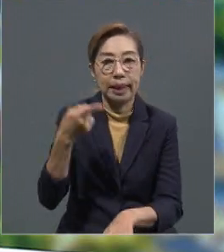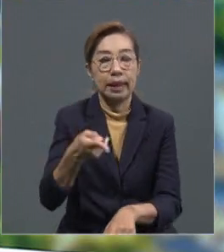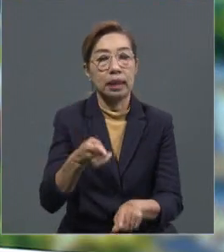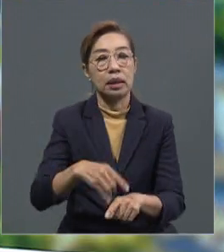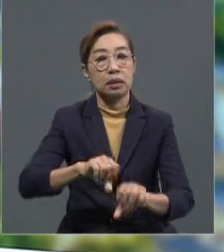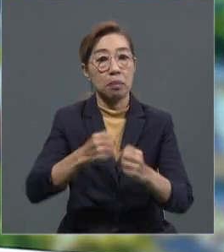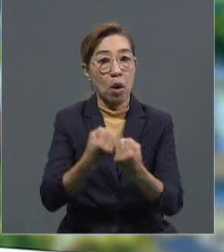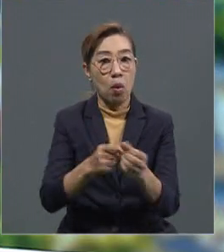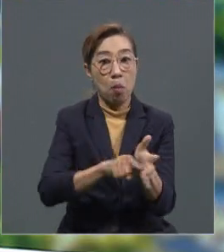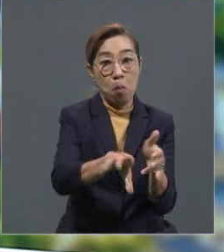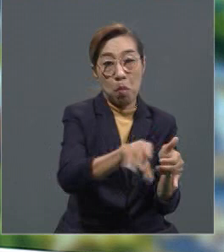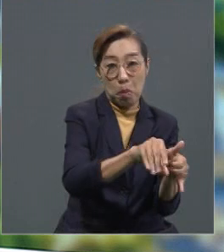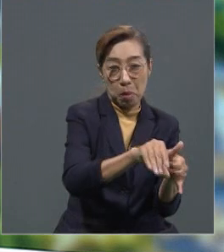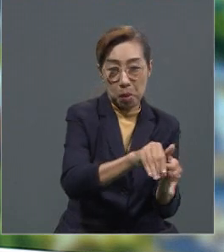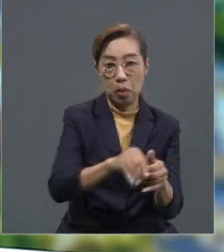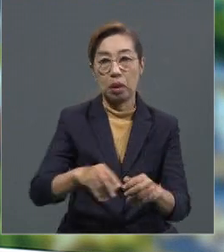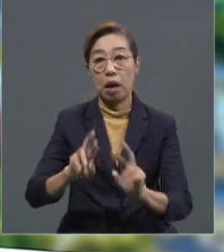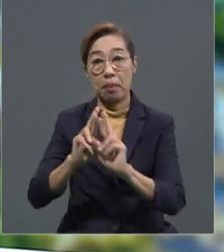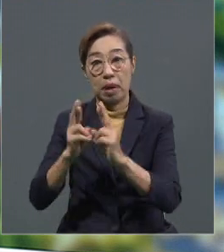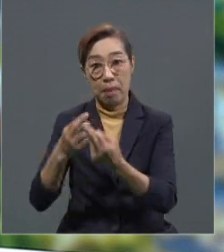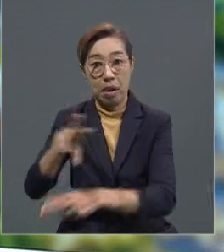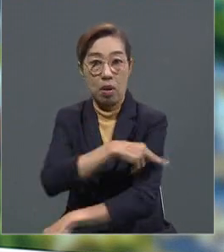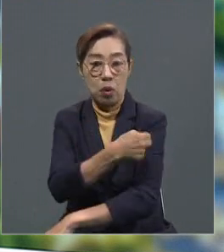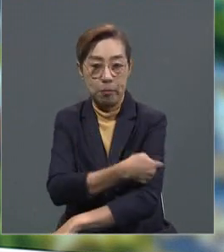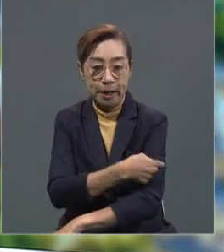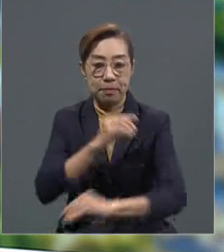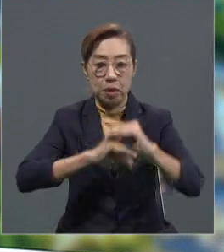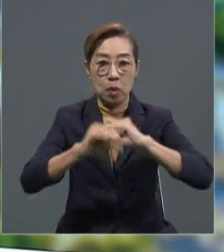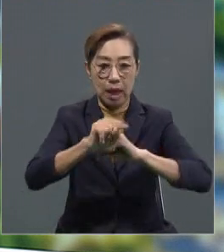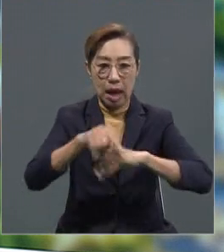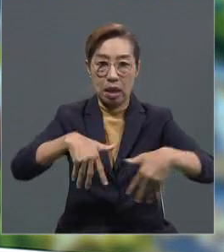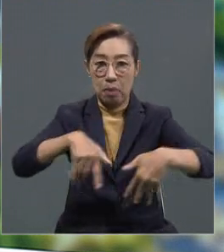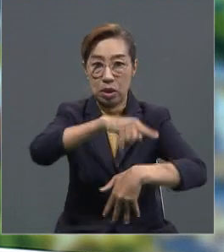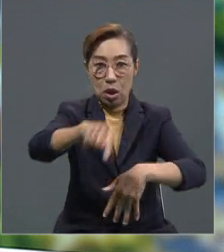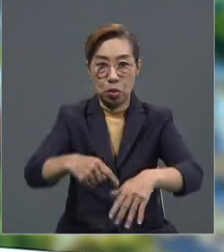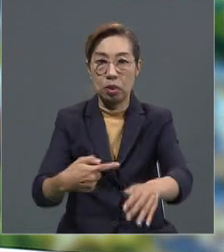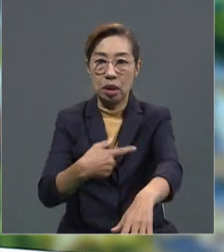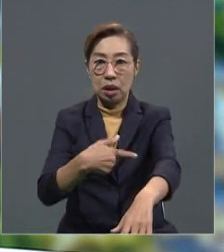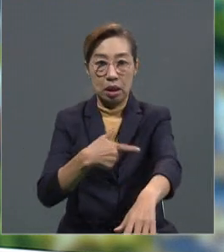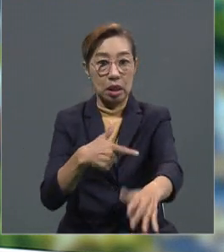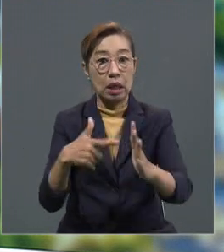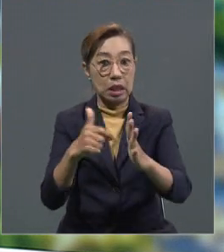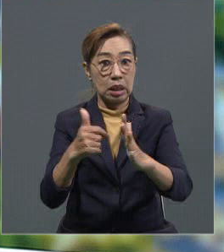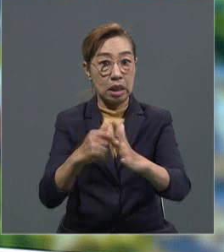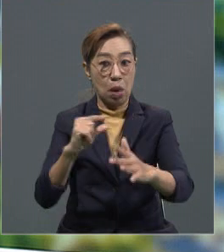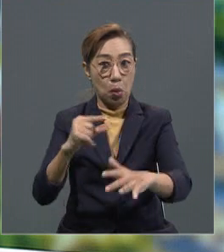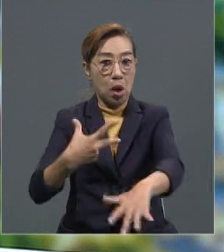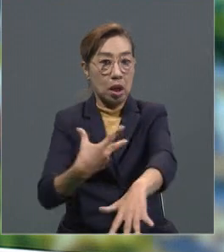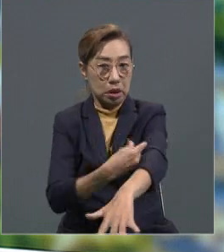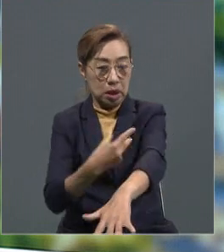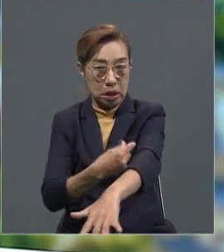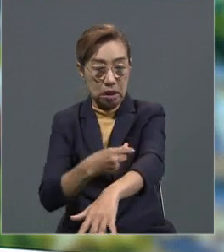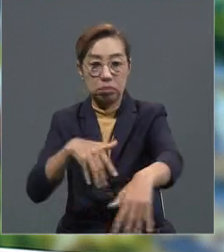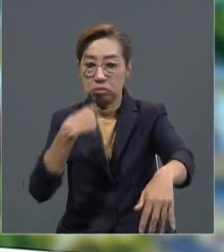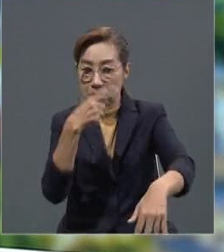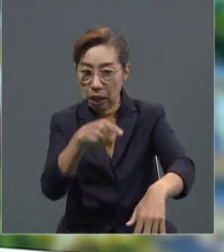ติดเชื้อและโรงพยาบาลรามาธิบดีเปิดโครงการนำร่องฉีดวัคซีนไข้หวัดใหญ่ขนาดสูงหรือว่าไฮโสนะครับ